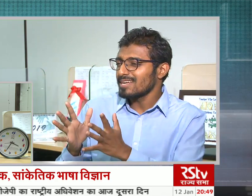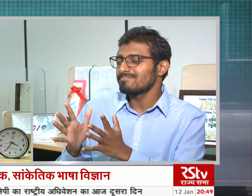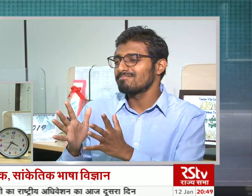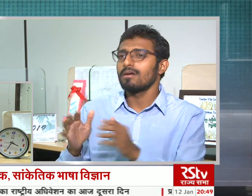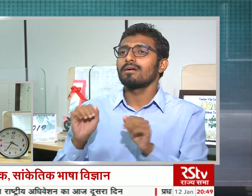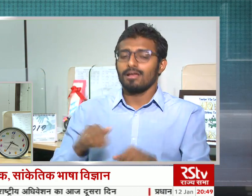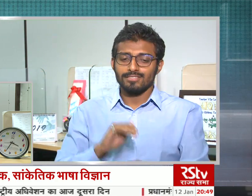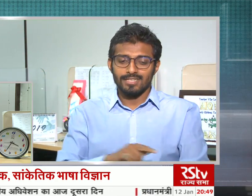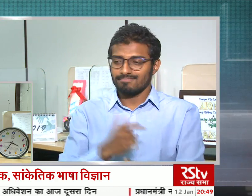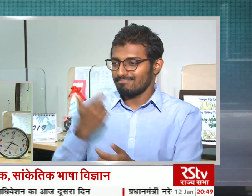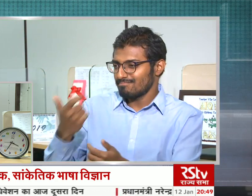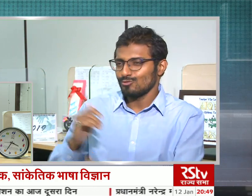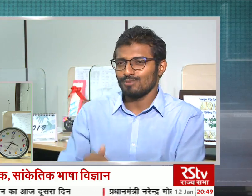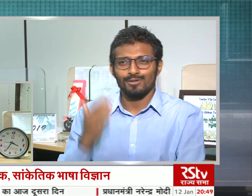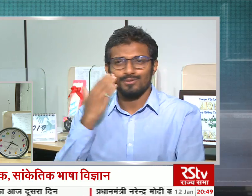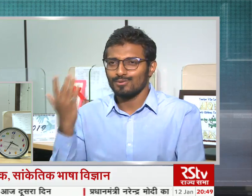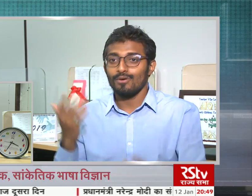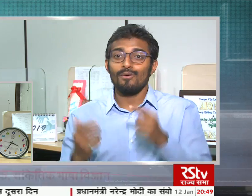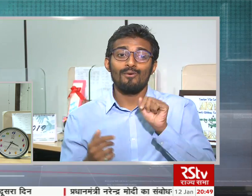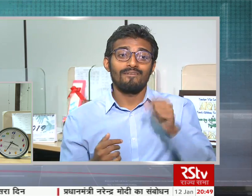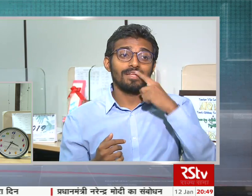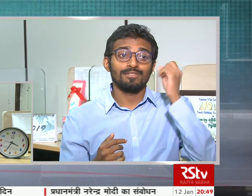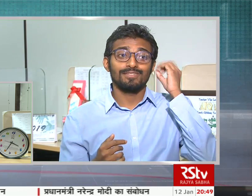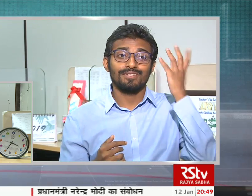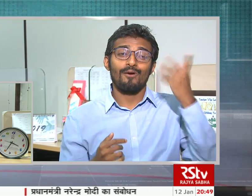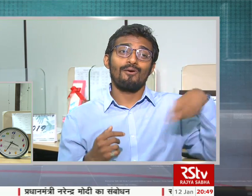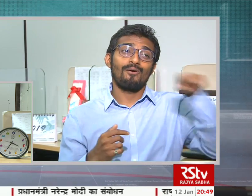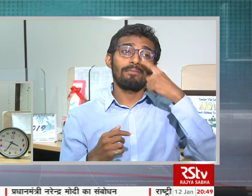फेस्टिवल्स हो गए, उनकी जानकारी बच्चों को मिल ही नहीं पाती थी जो डेफ थे।